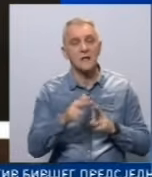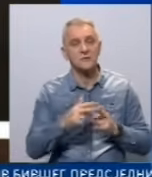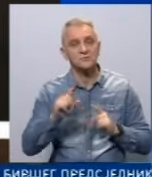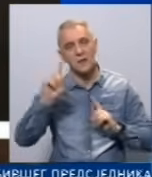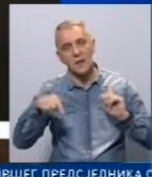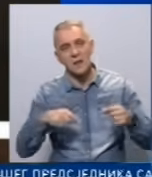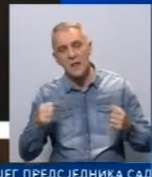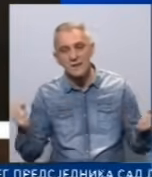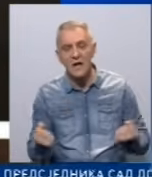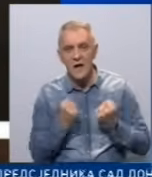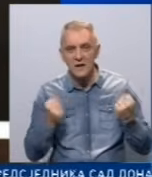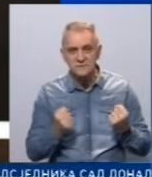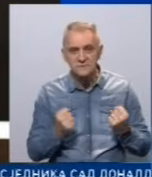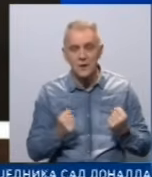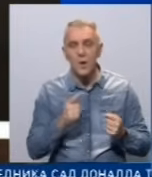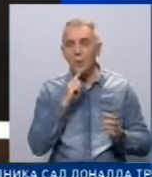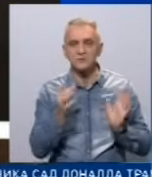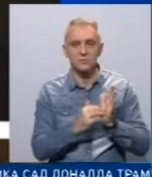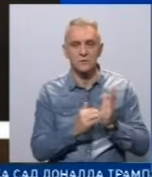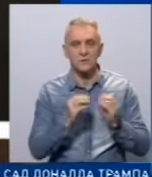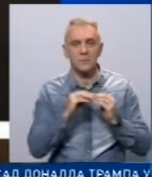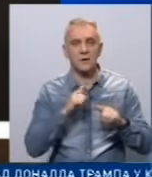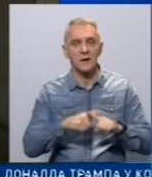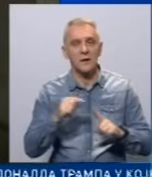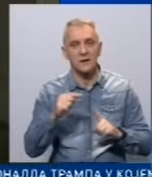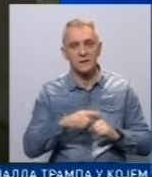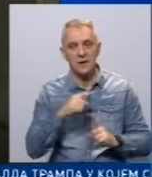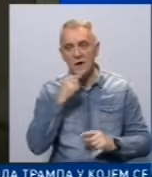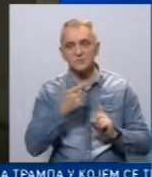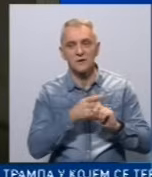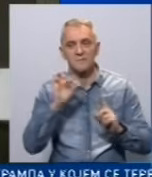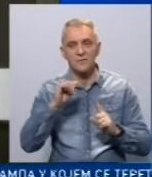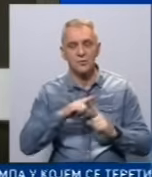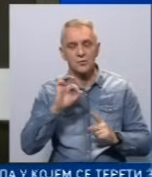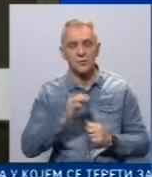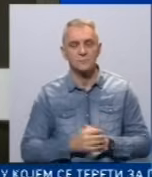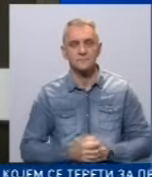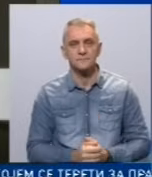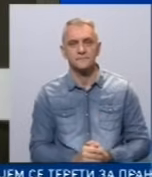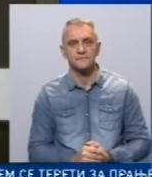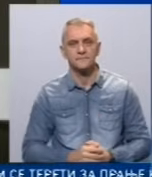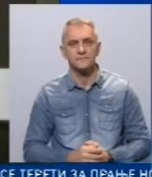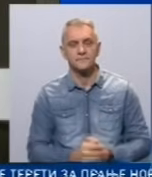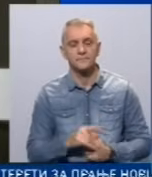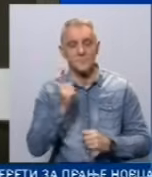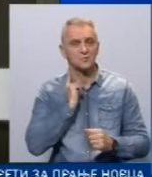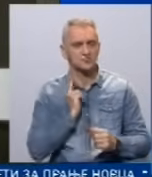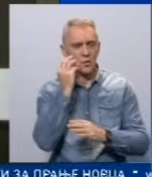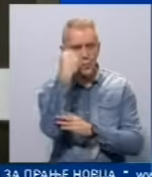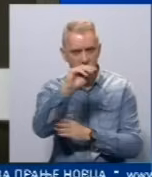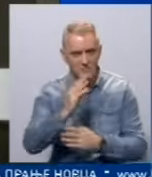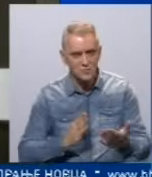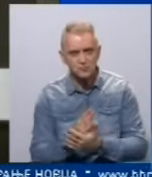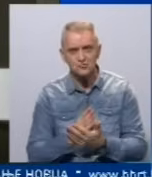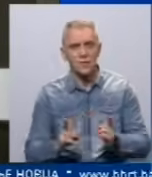neke operativne stvari potrebne BHRT-u, naglasio je Forto. Dok se objavi u